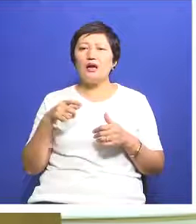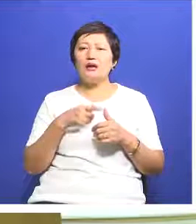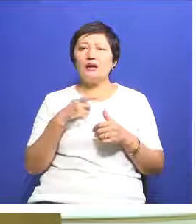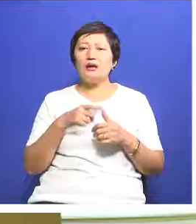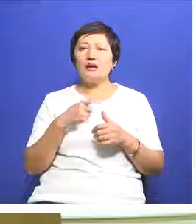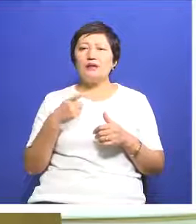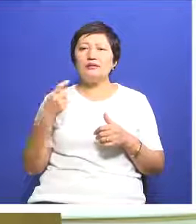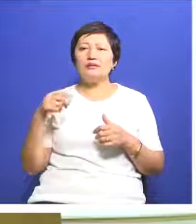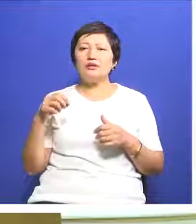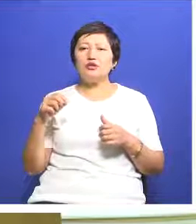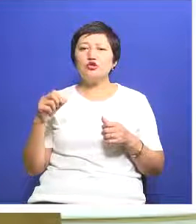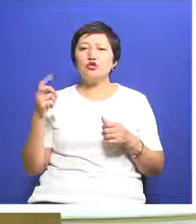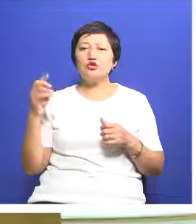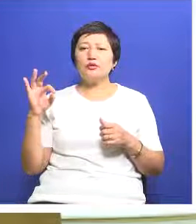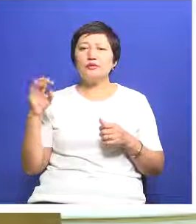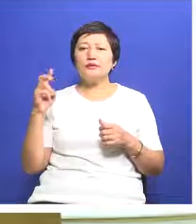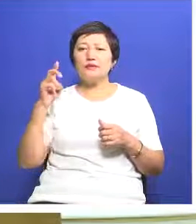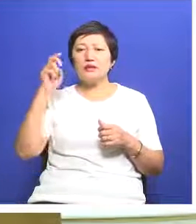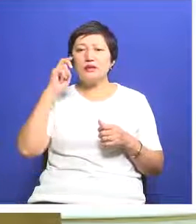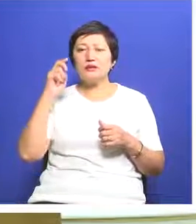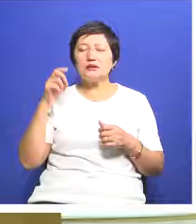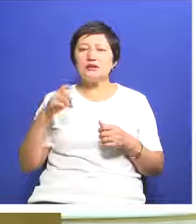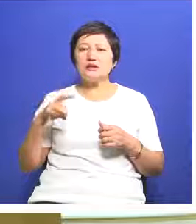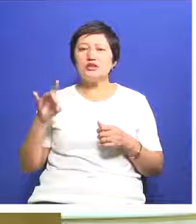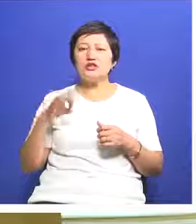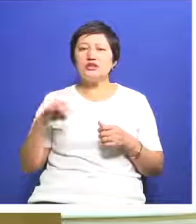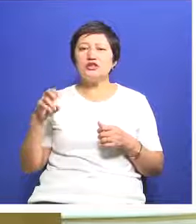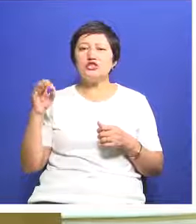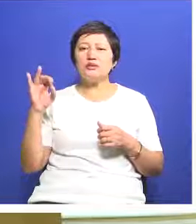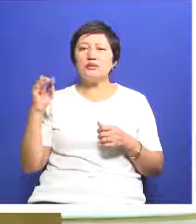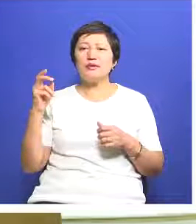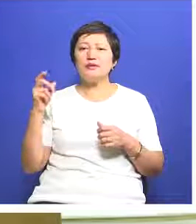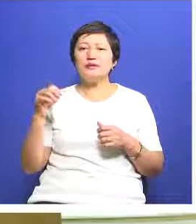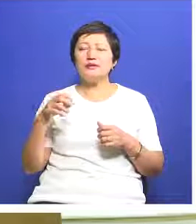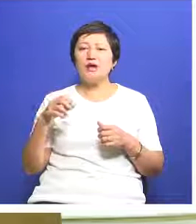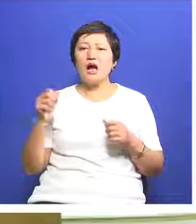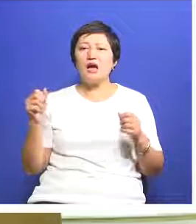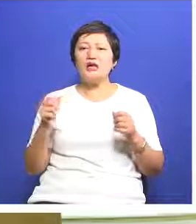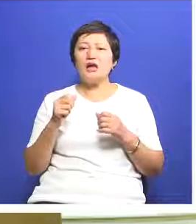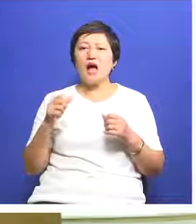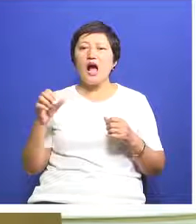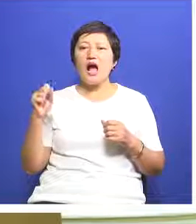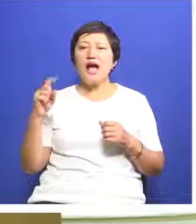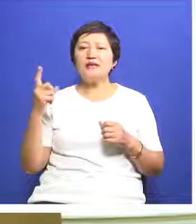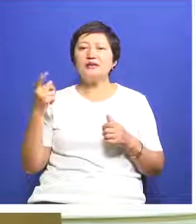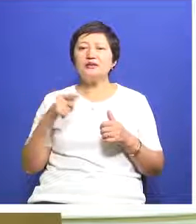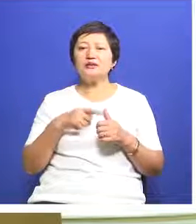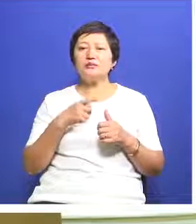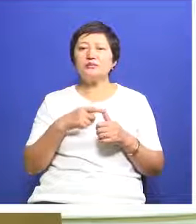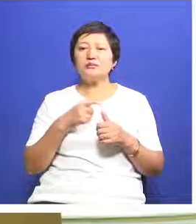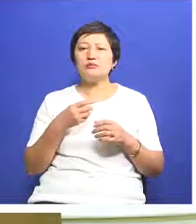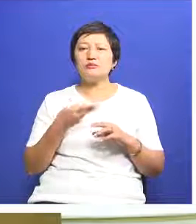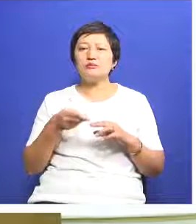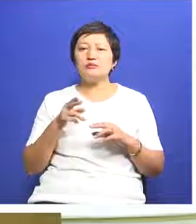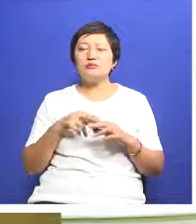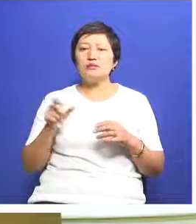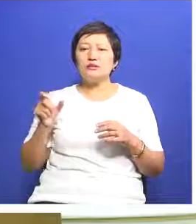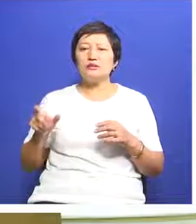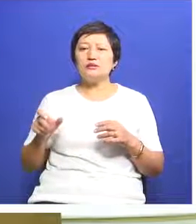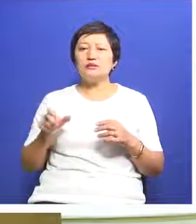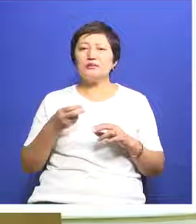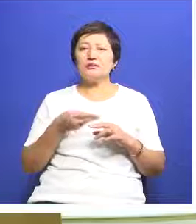атанды дзюдо күресінен Қазақстан республикасының чемпионы самбо күресінен Азия чемпионы атанды және бұл